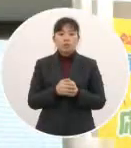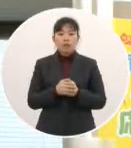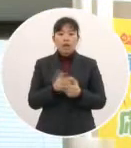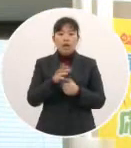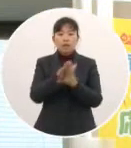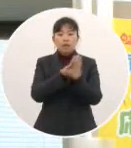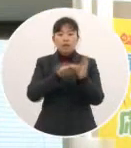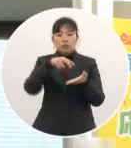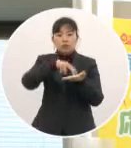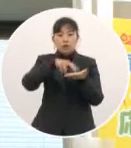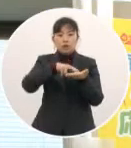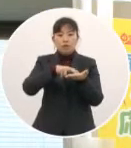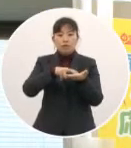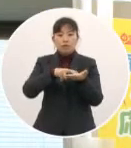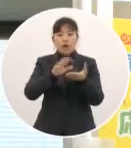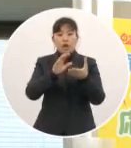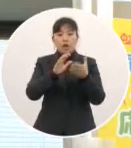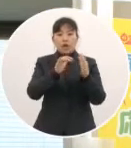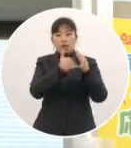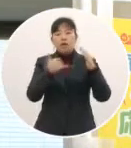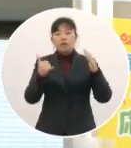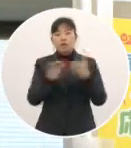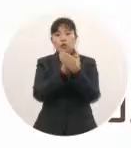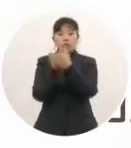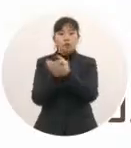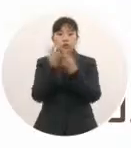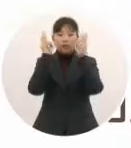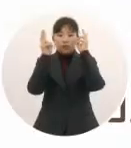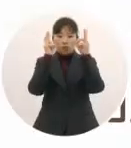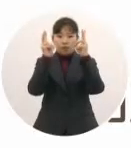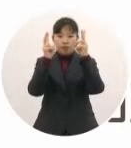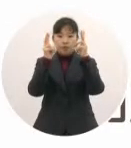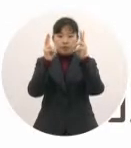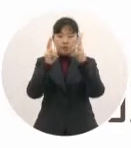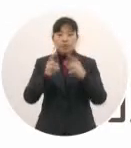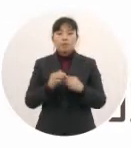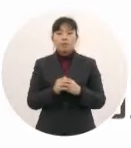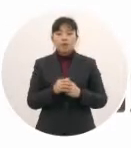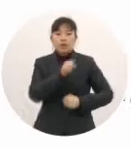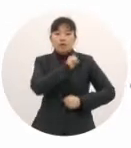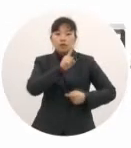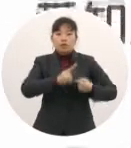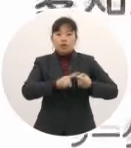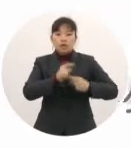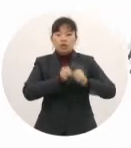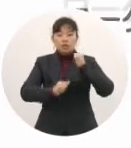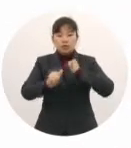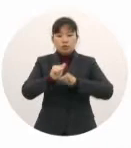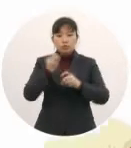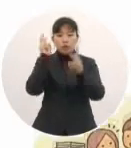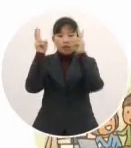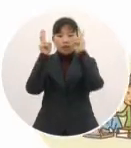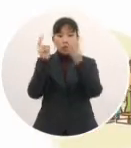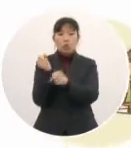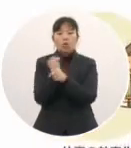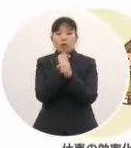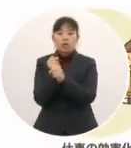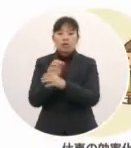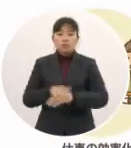ファミリーフレンドリー企業といって、ワークライフバランスに積極的に取り組む企業を応援している